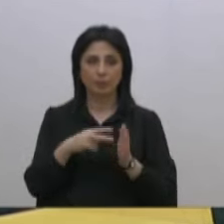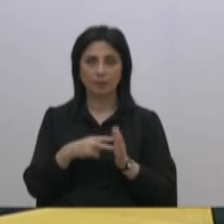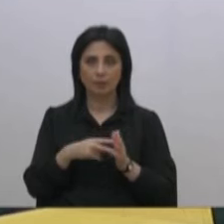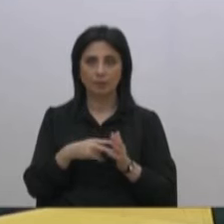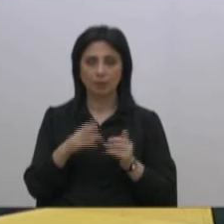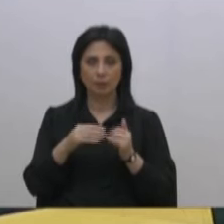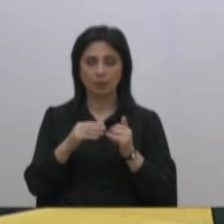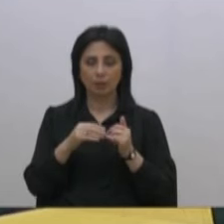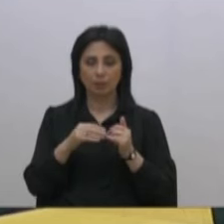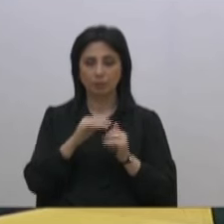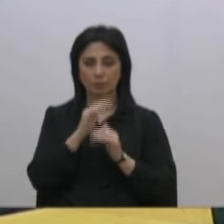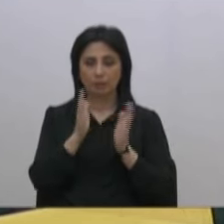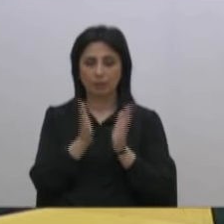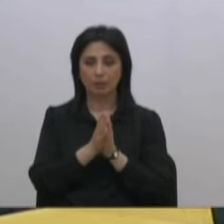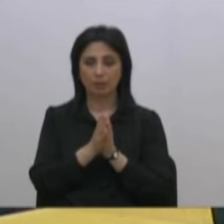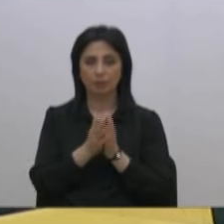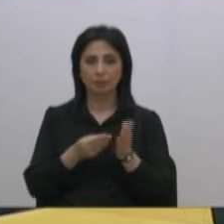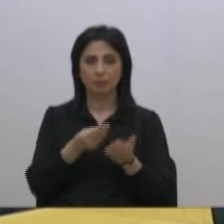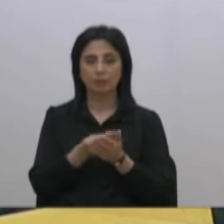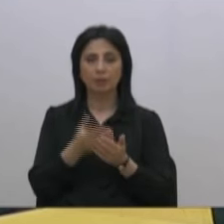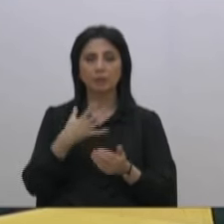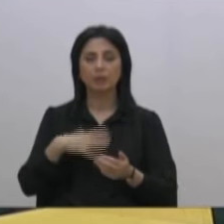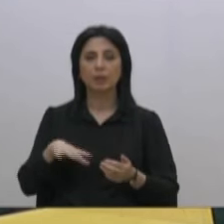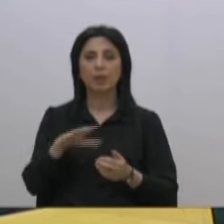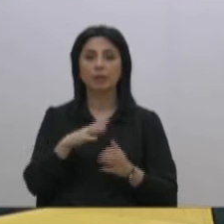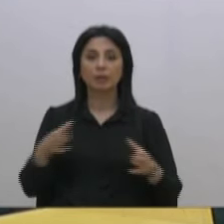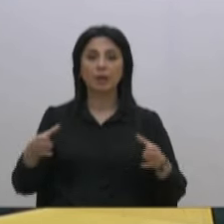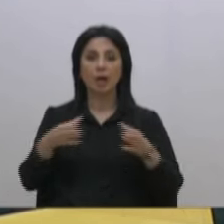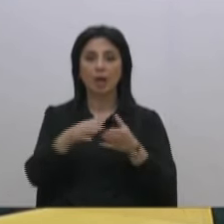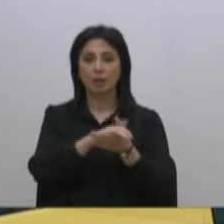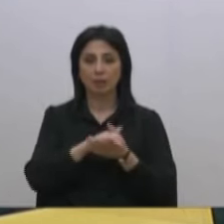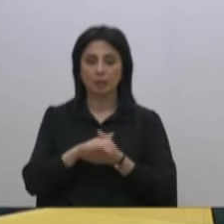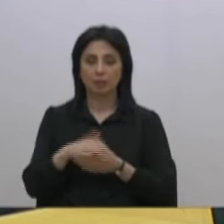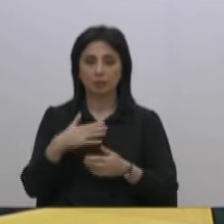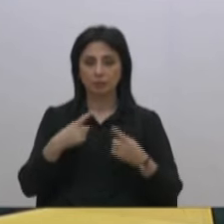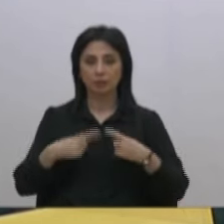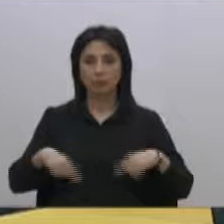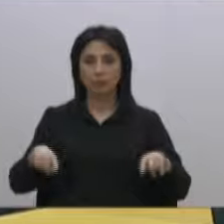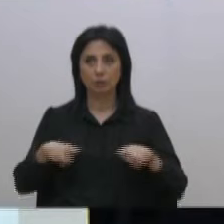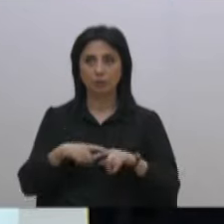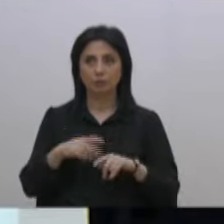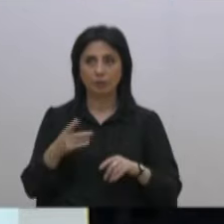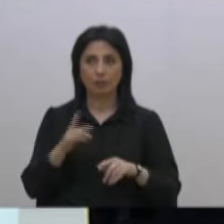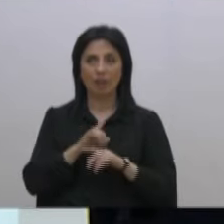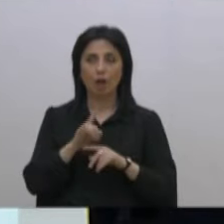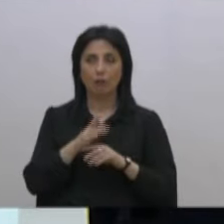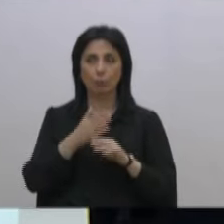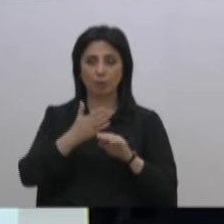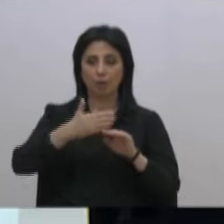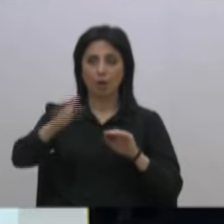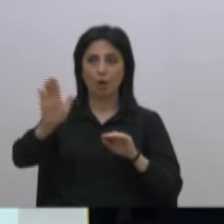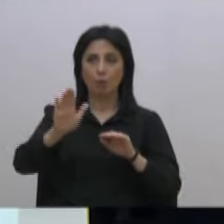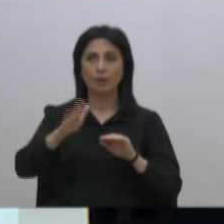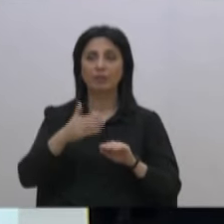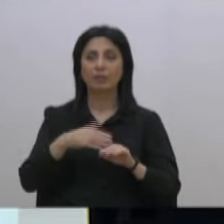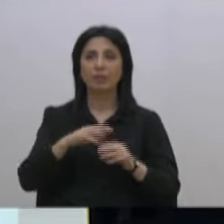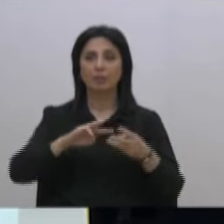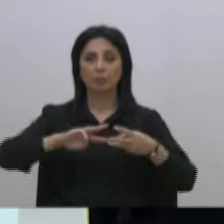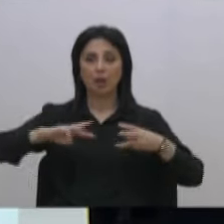არის ტერიტორიული მთლიანობის აღდგენა, საქართველოს გაერთიანება ჩვენი საზოგადოების, რომელიც ხელოვნურად არის გაყოფილი